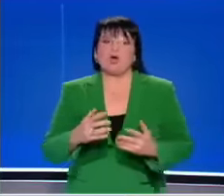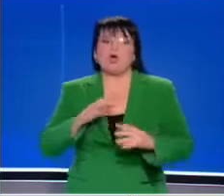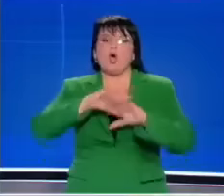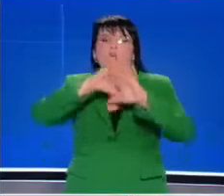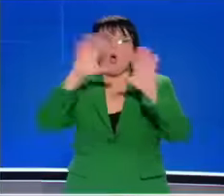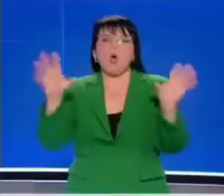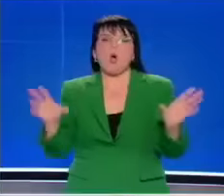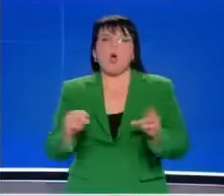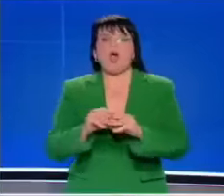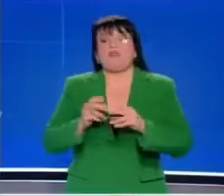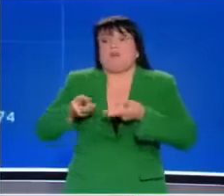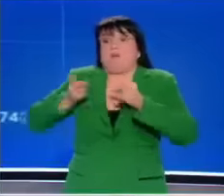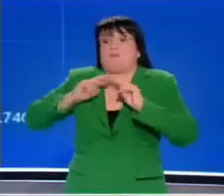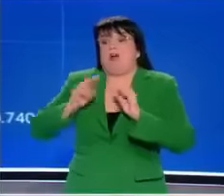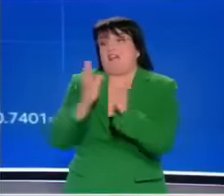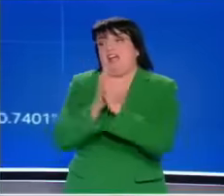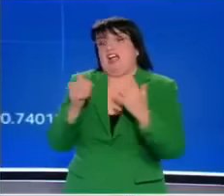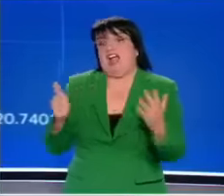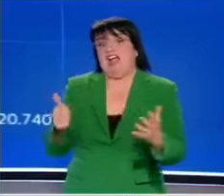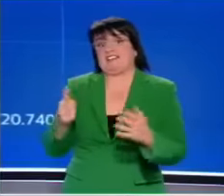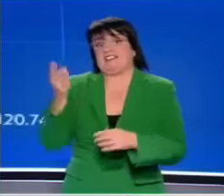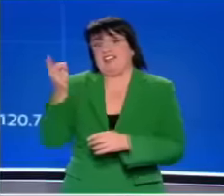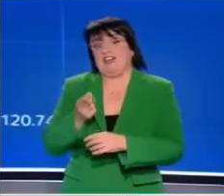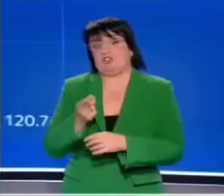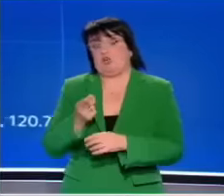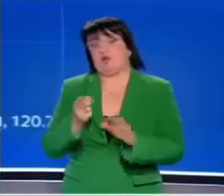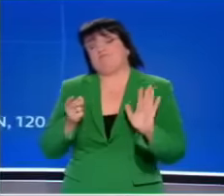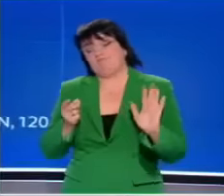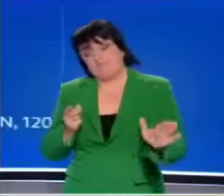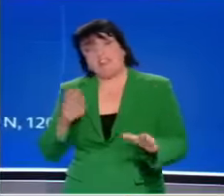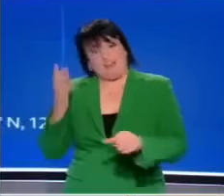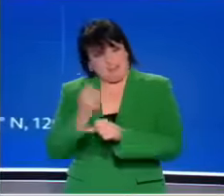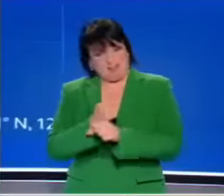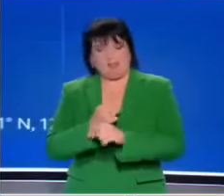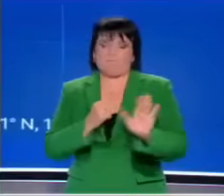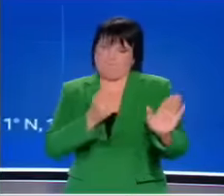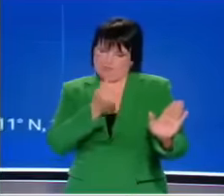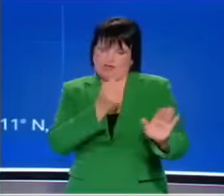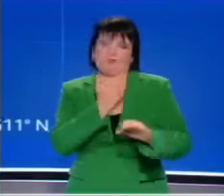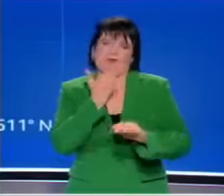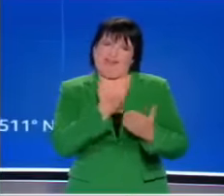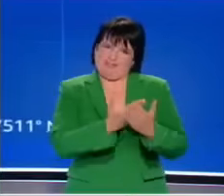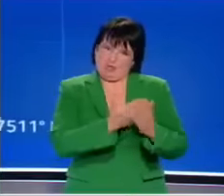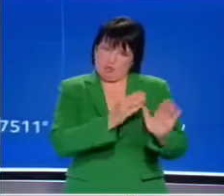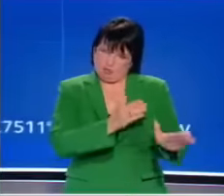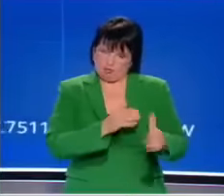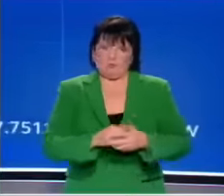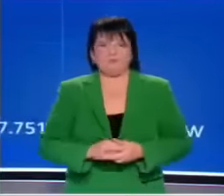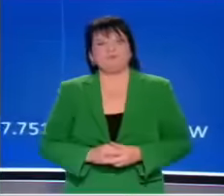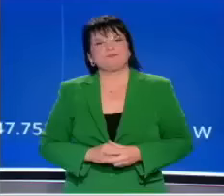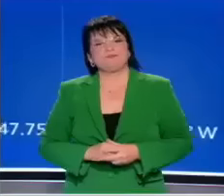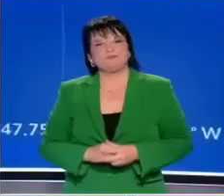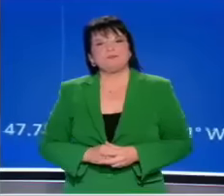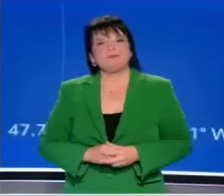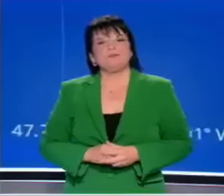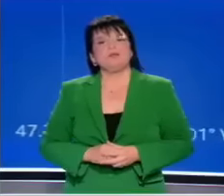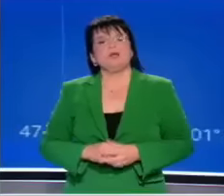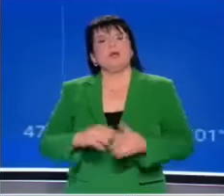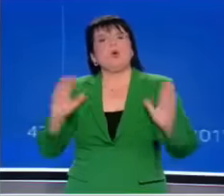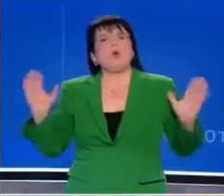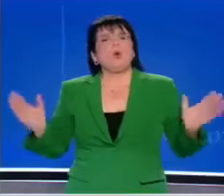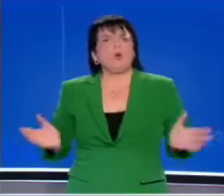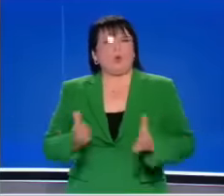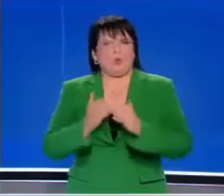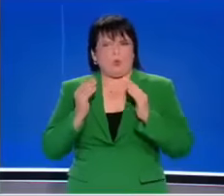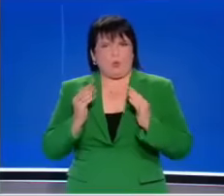οποιοδήποτε στ να τελειώσω αφήστε με να τελειώσω μισό λεπτάκι να σας λοιπόν δεν θα είμαστε σε